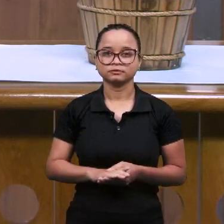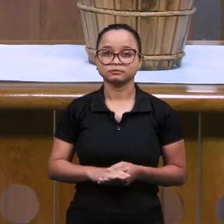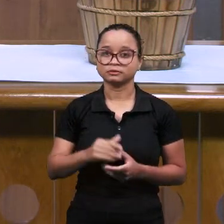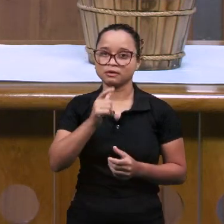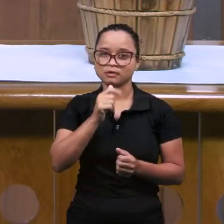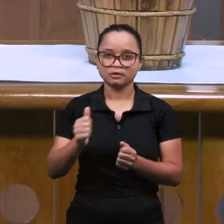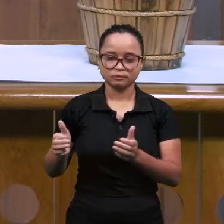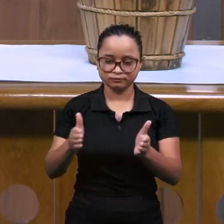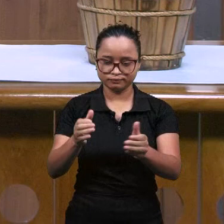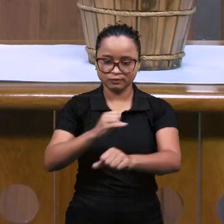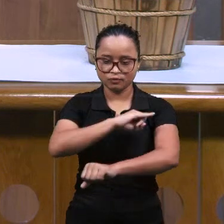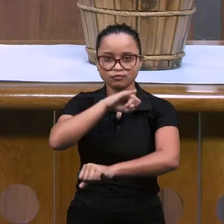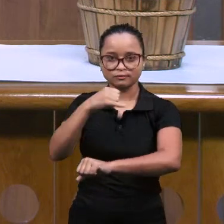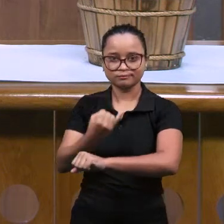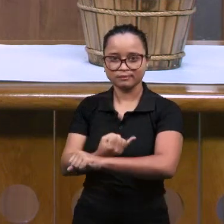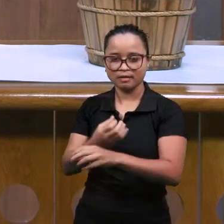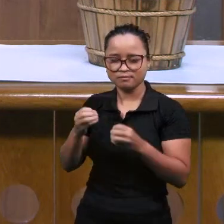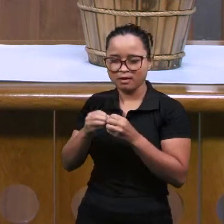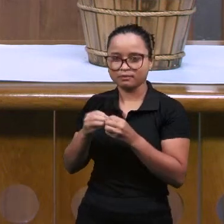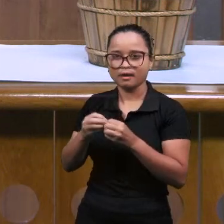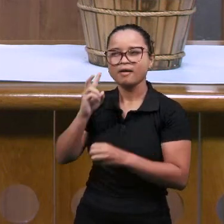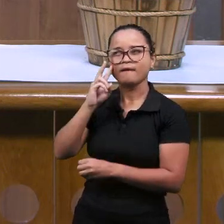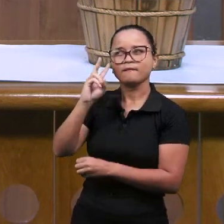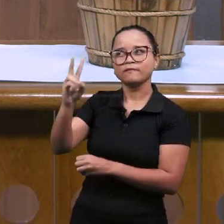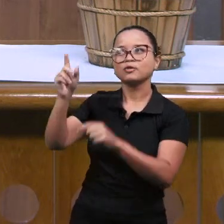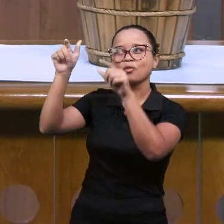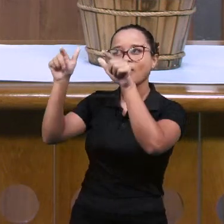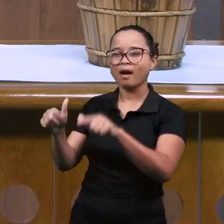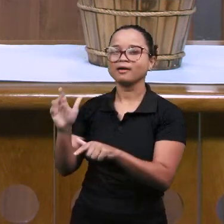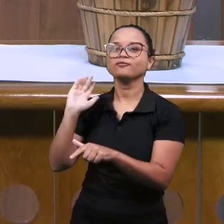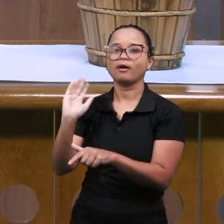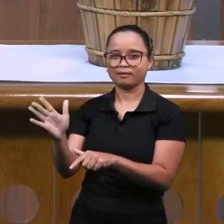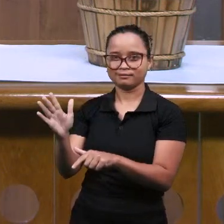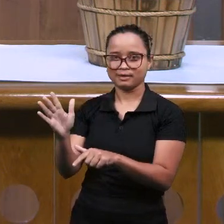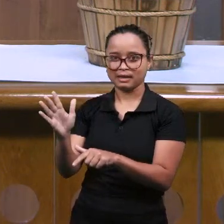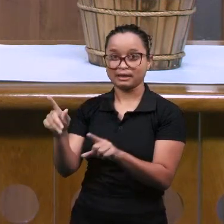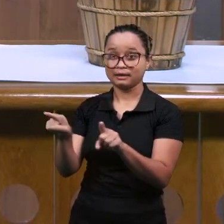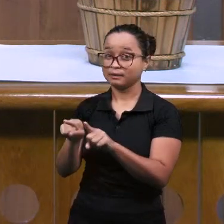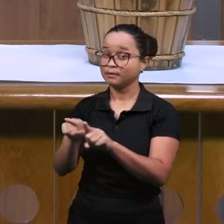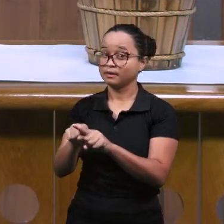Nous voyons la terre qui est déjà à vue. Et